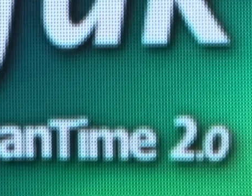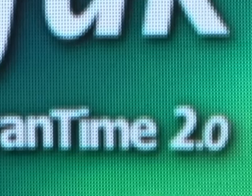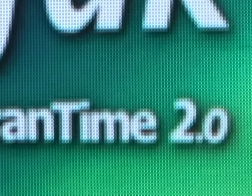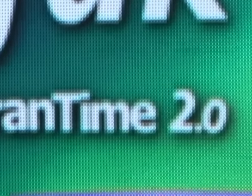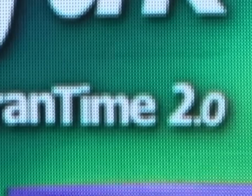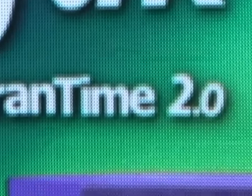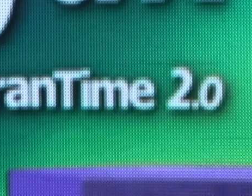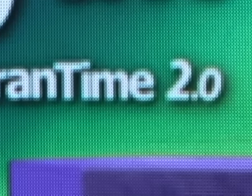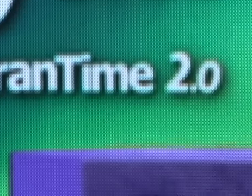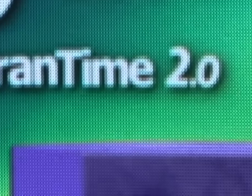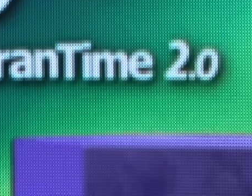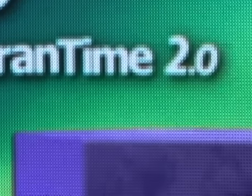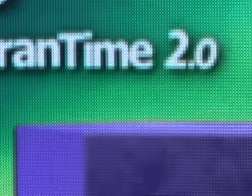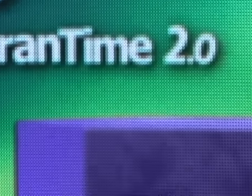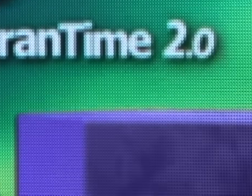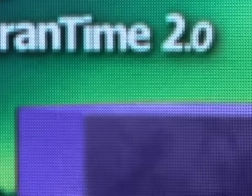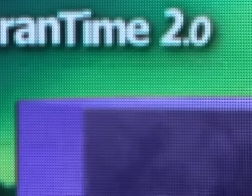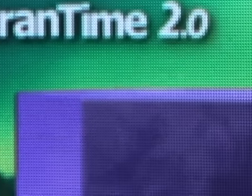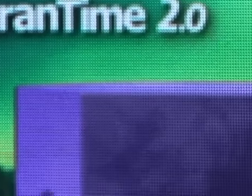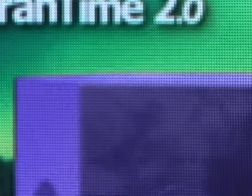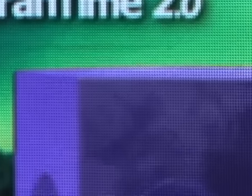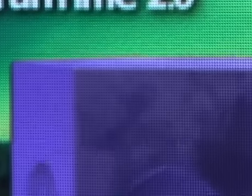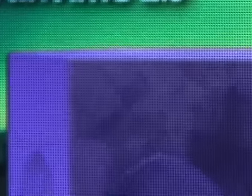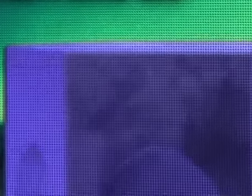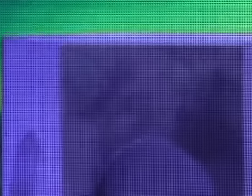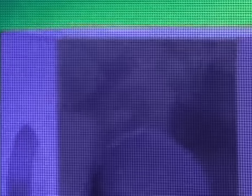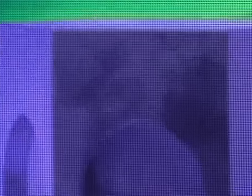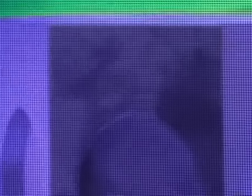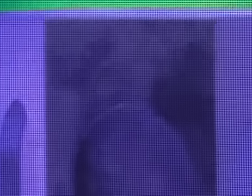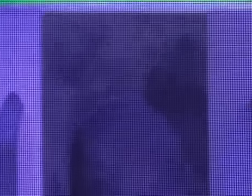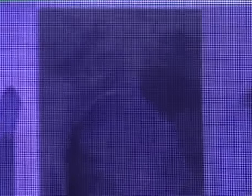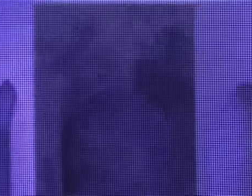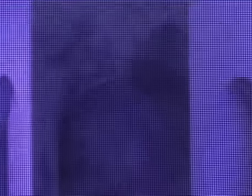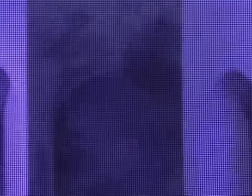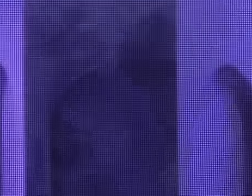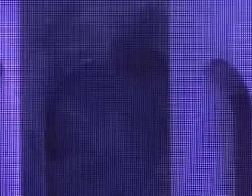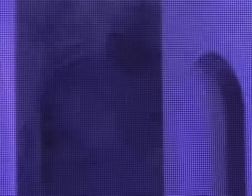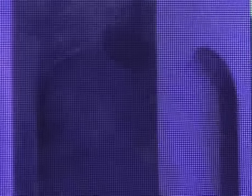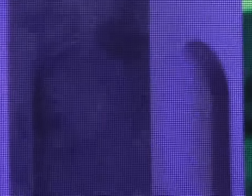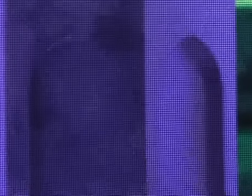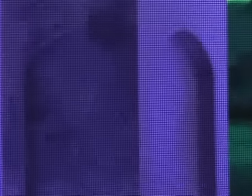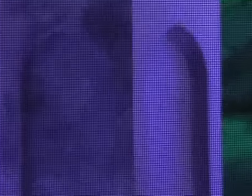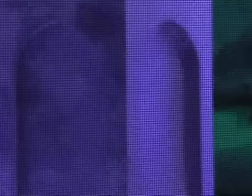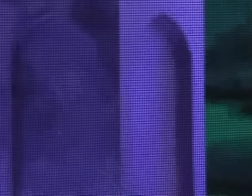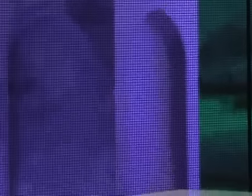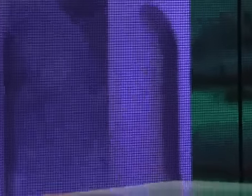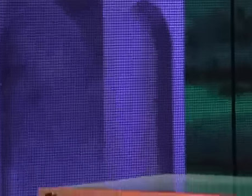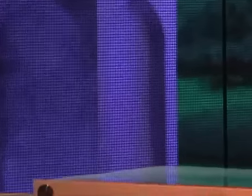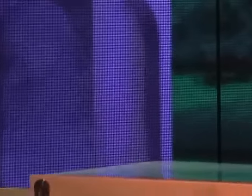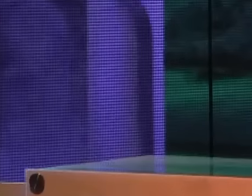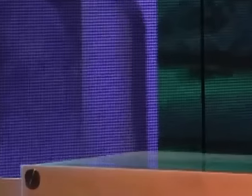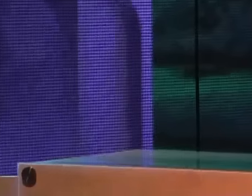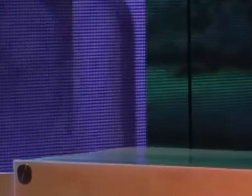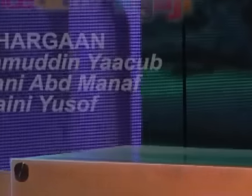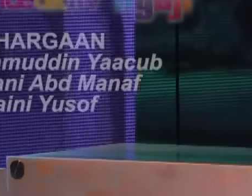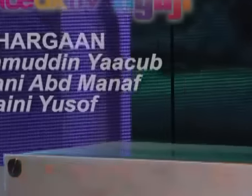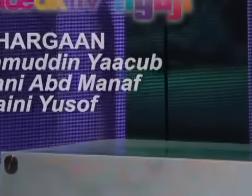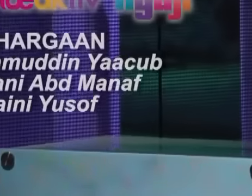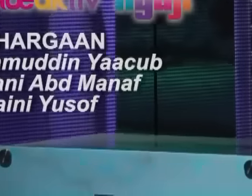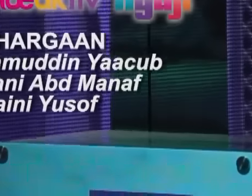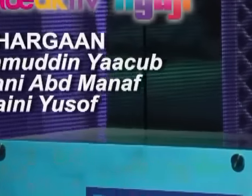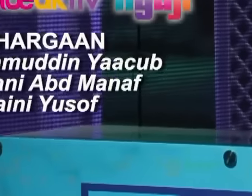بالقرآن واجعله لنا إماما ونورا وهدى